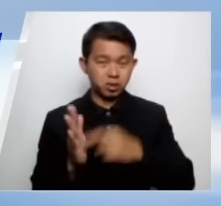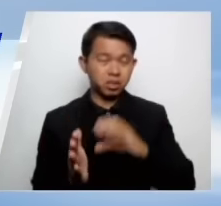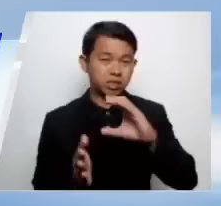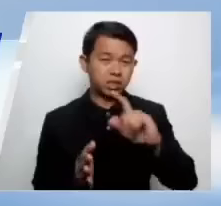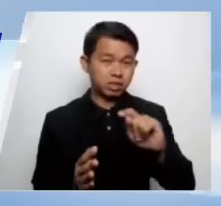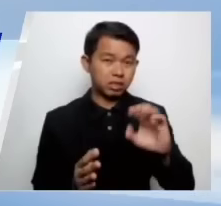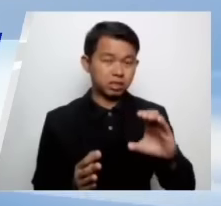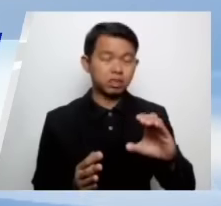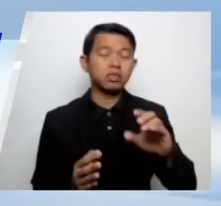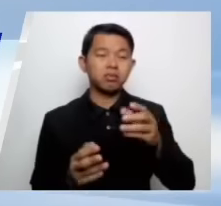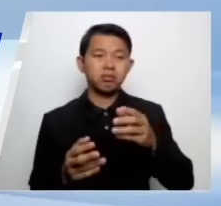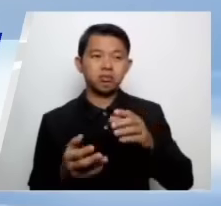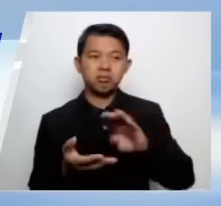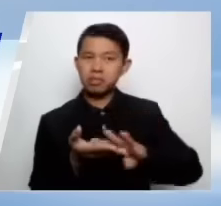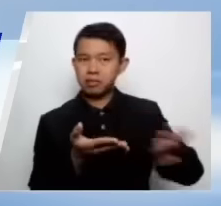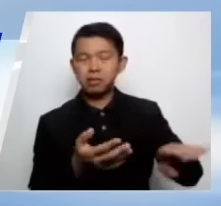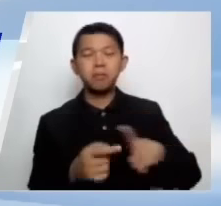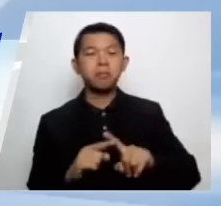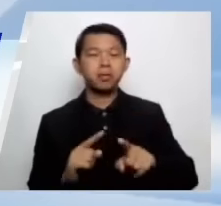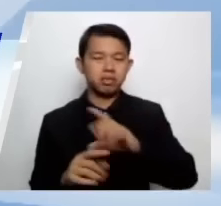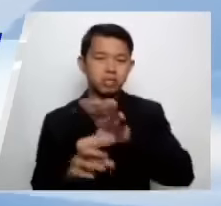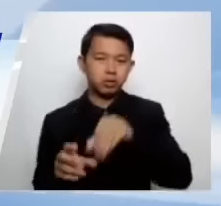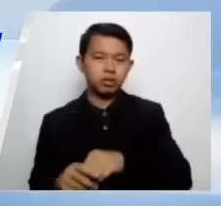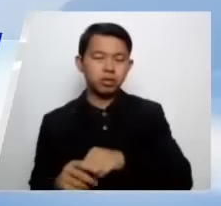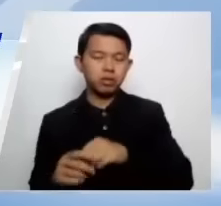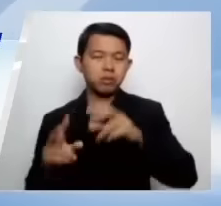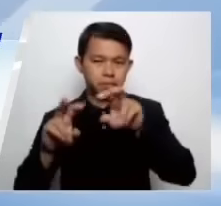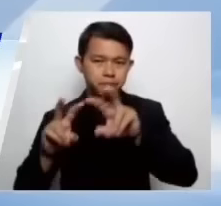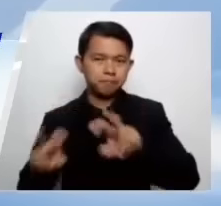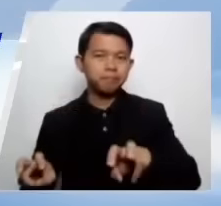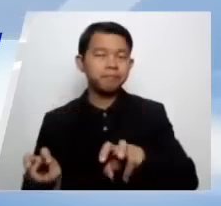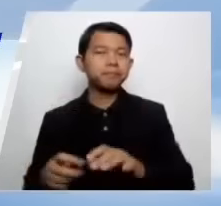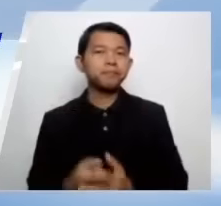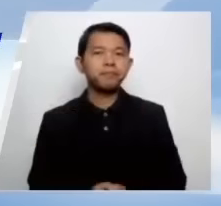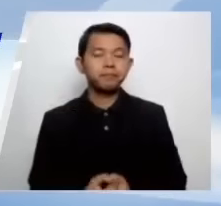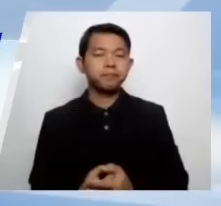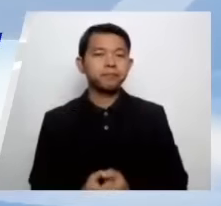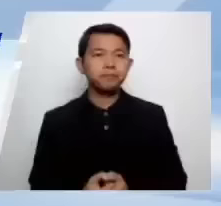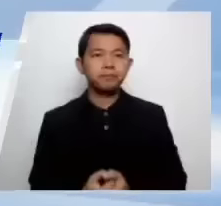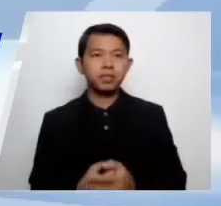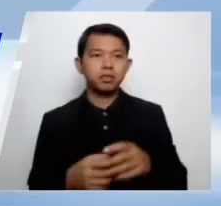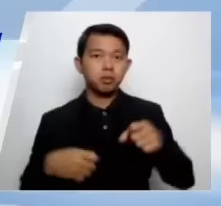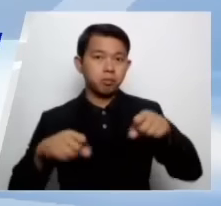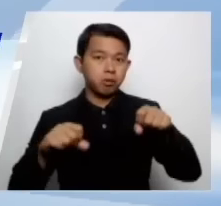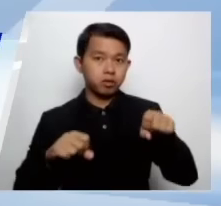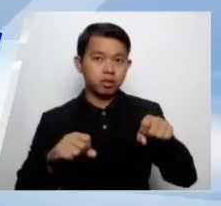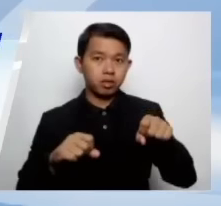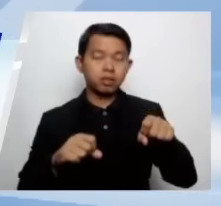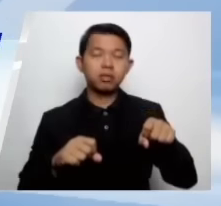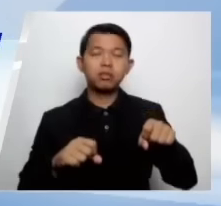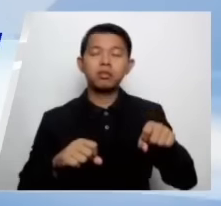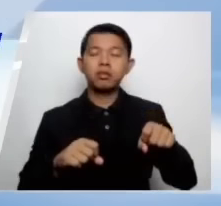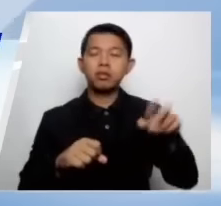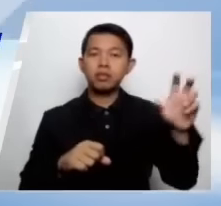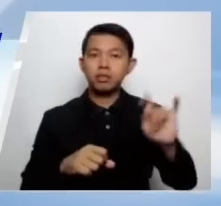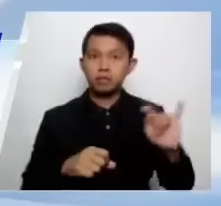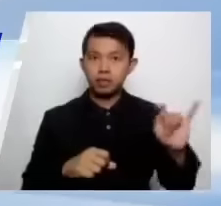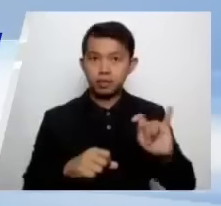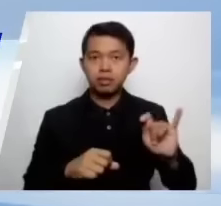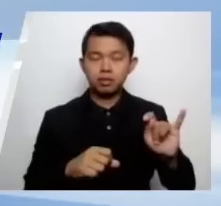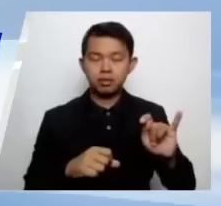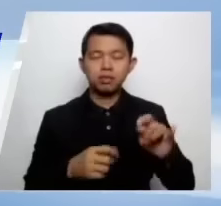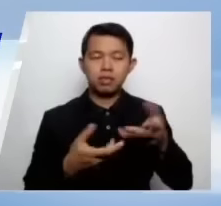part of a pilot study. Pinapayagan lamang ang mga motorcycle taxi dahil nga sa pilot testing na 2019 pa sinimulan at dapat